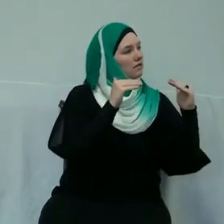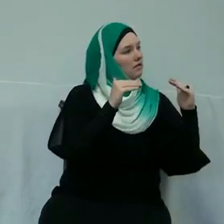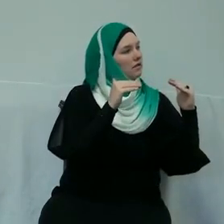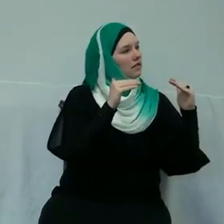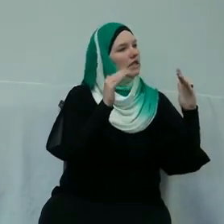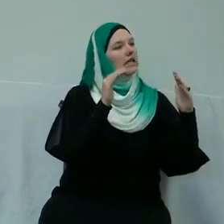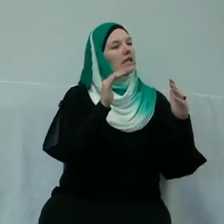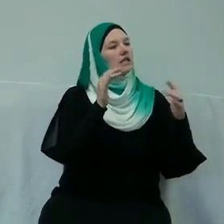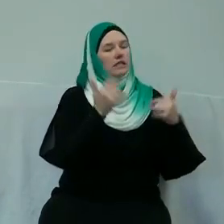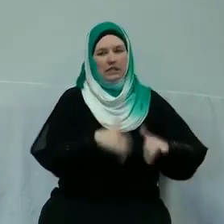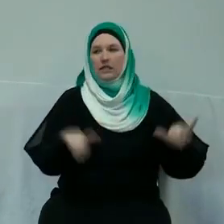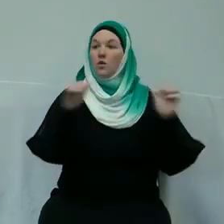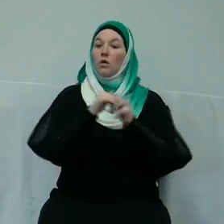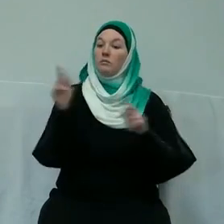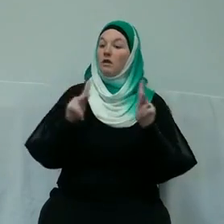your enemies.